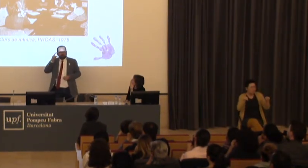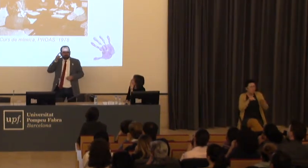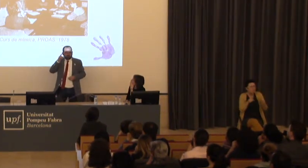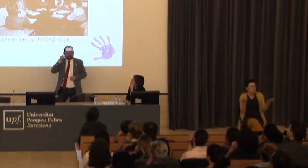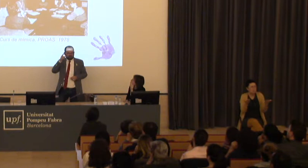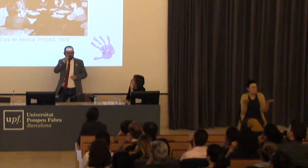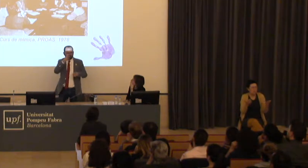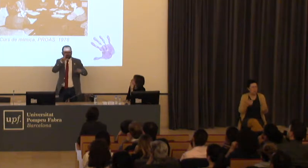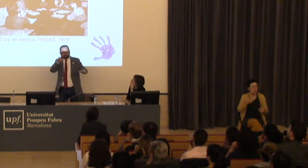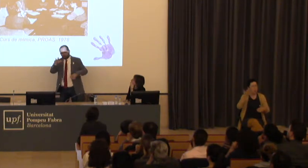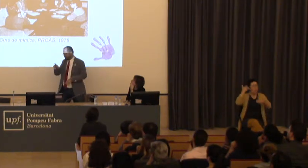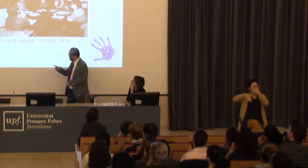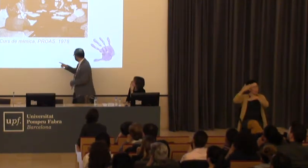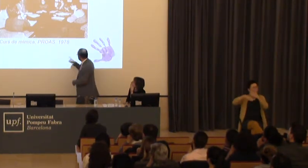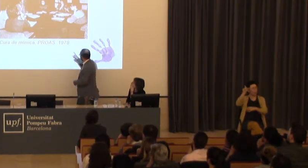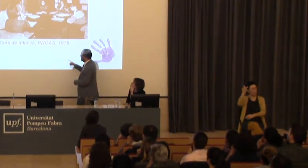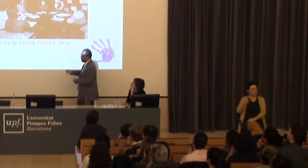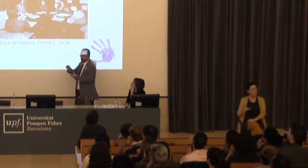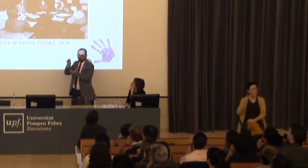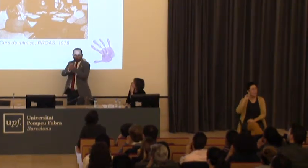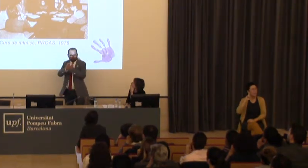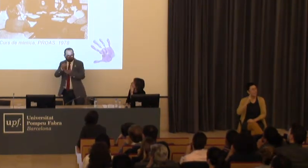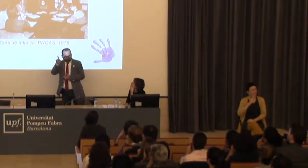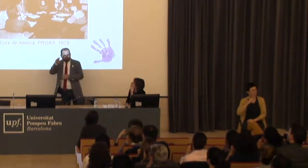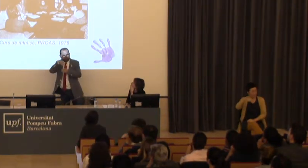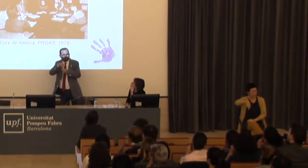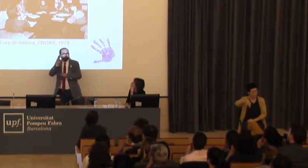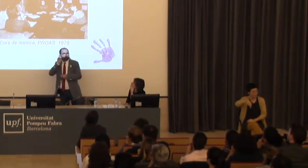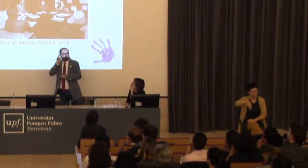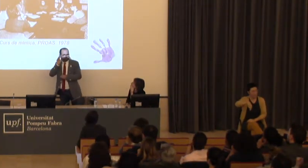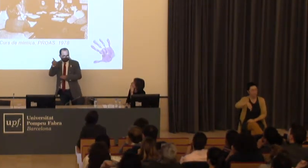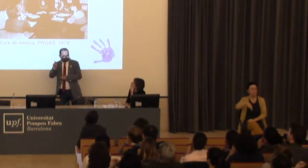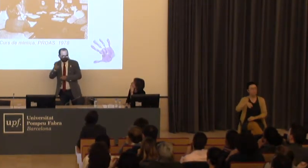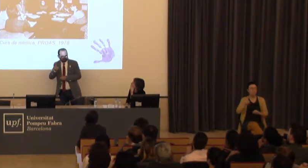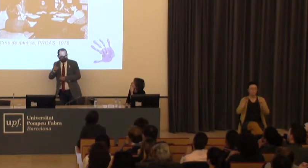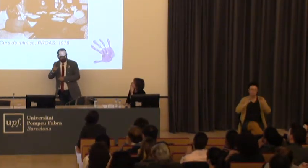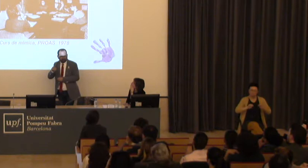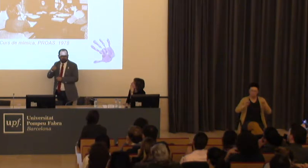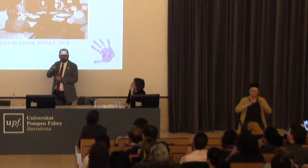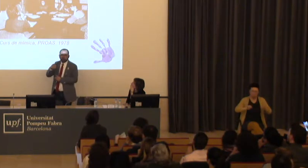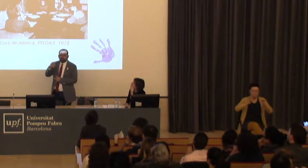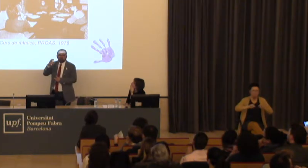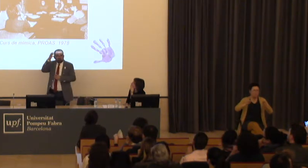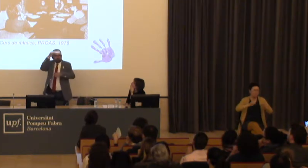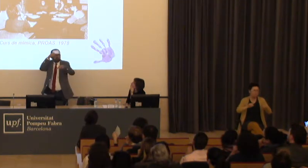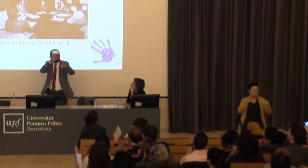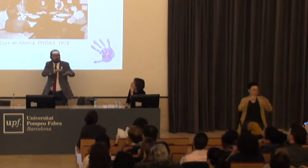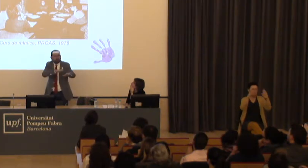és de Juan Frigola, és de 1978, d'un curs de proes.